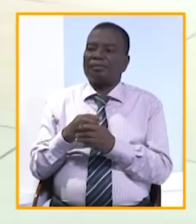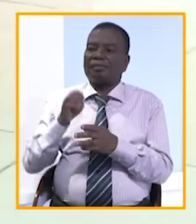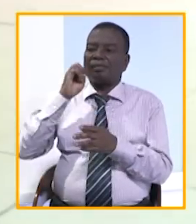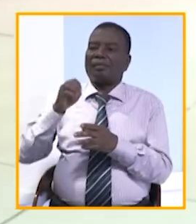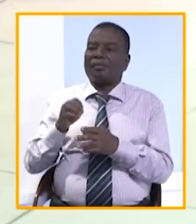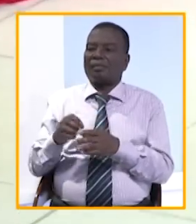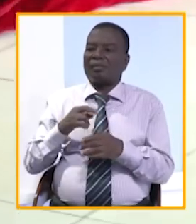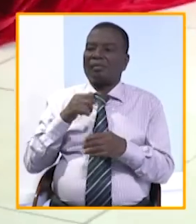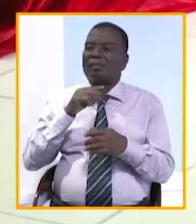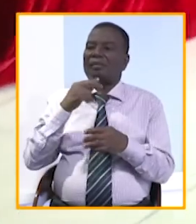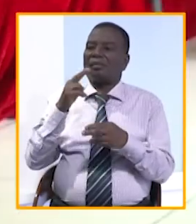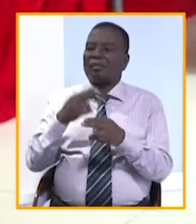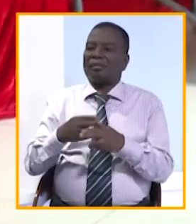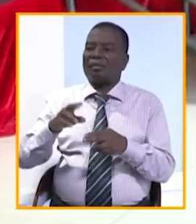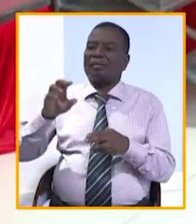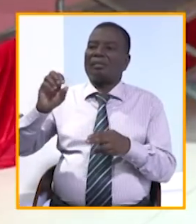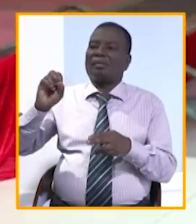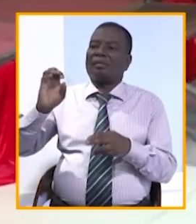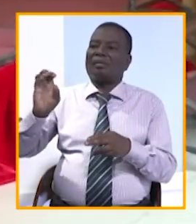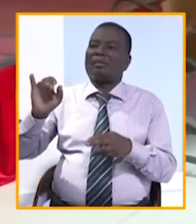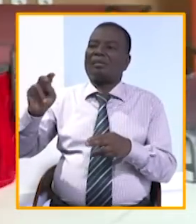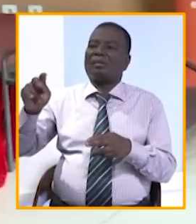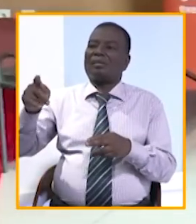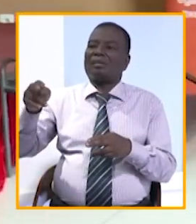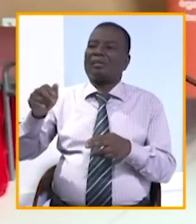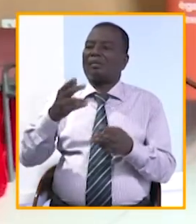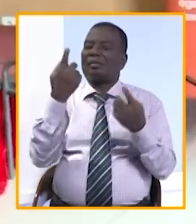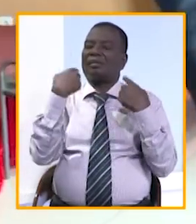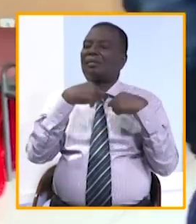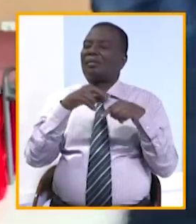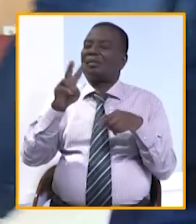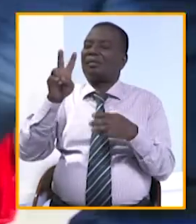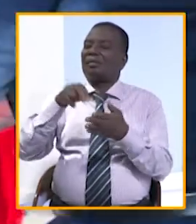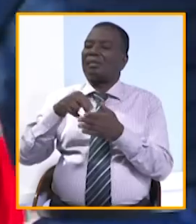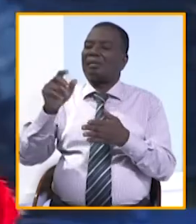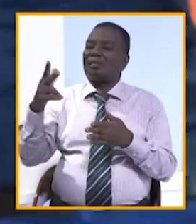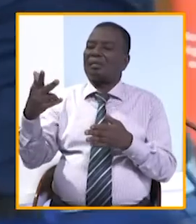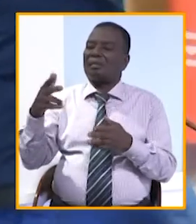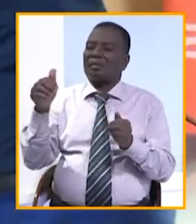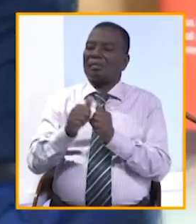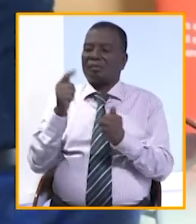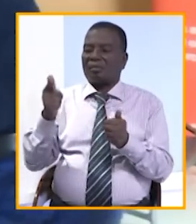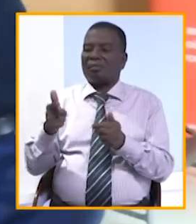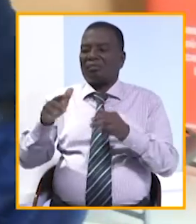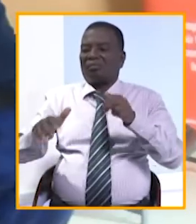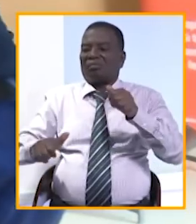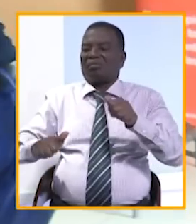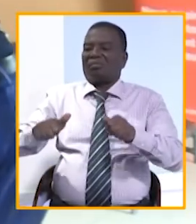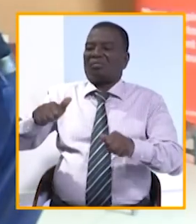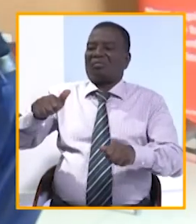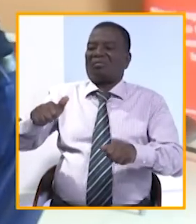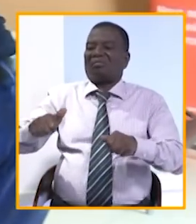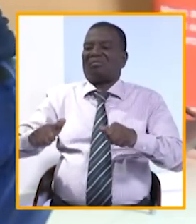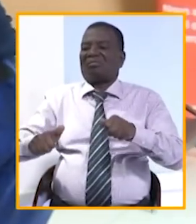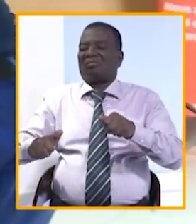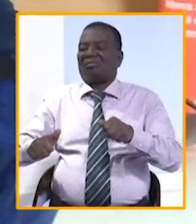Elle se prénomme Cynthia. Depuis 2013, c'est avec un déambulateur qu'elle se déplace. Victime